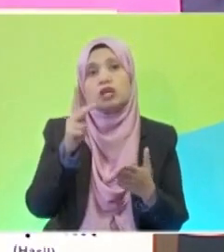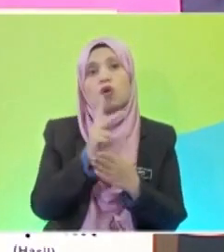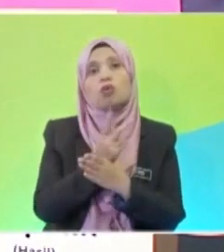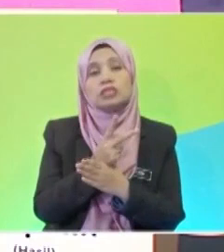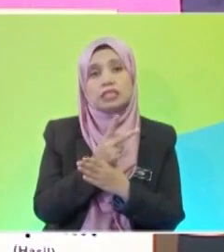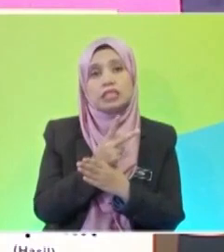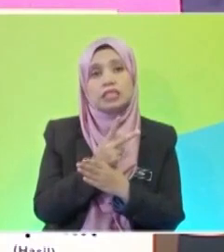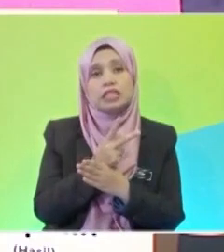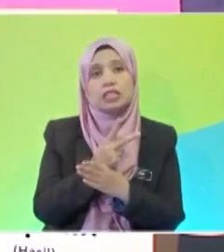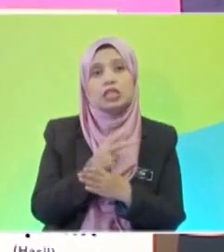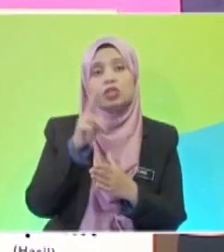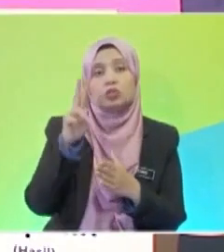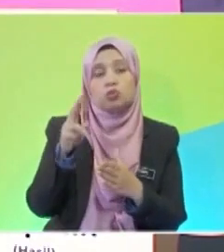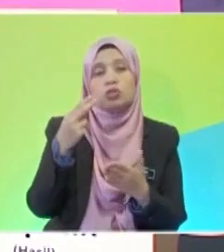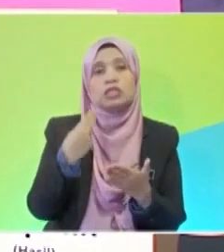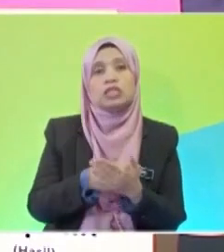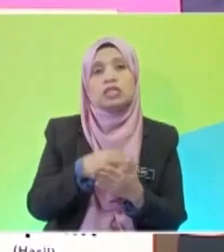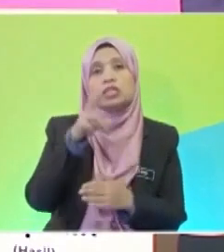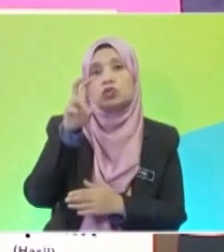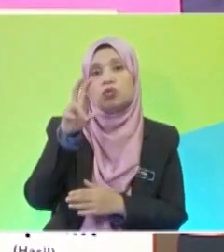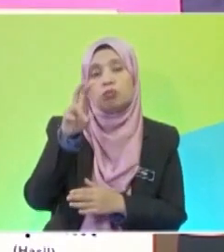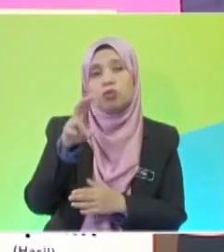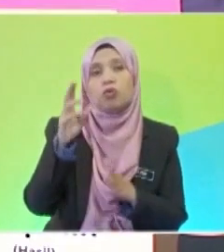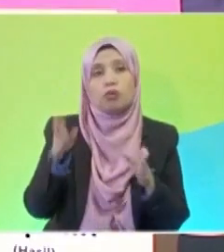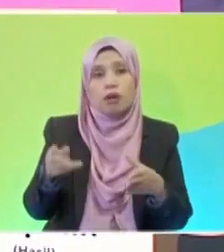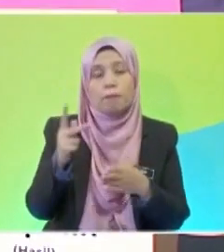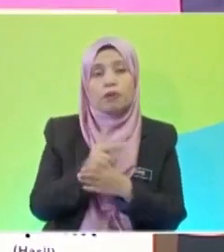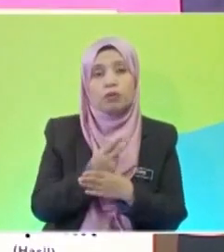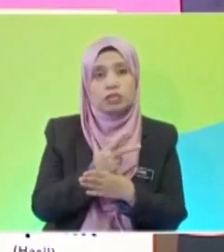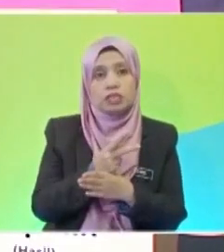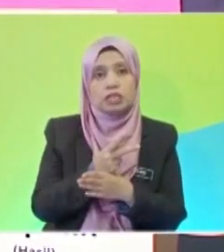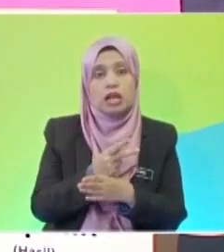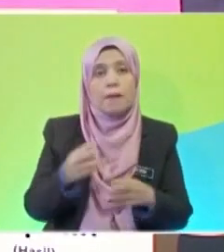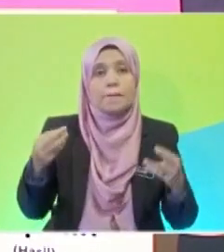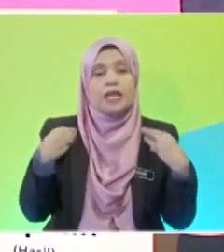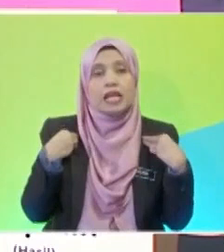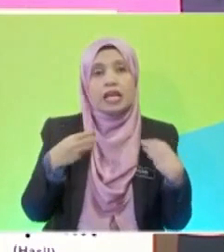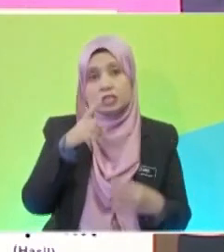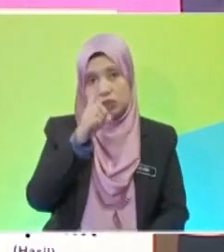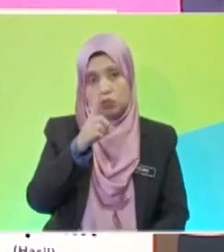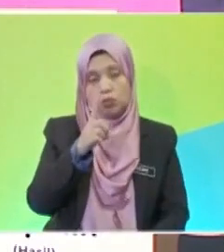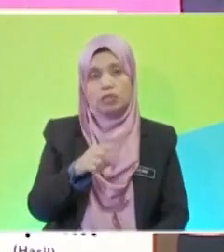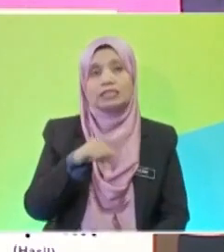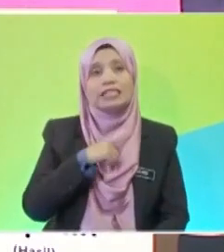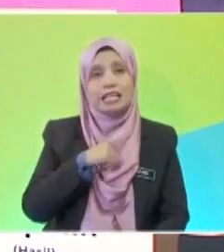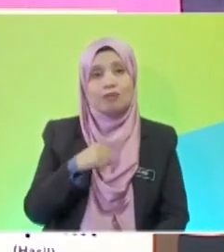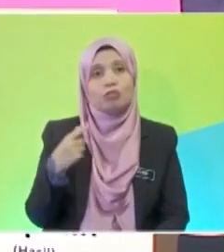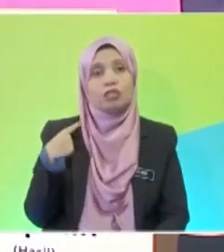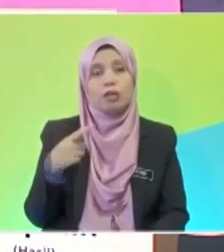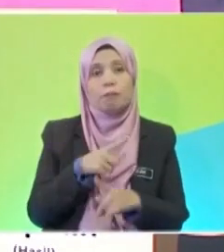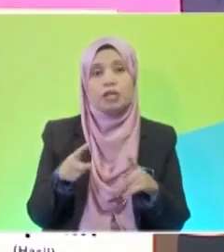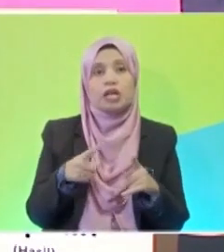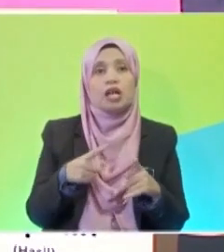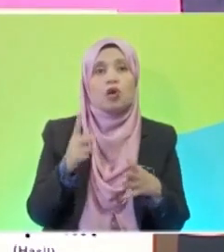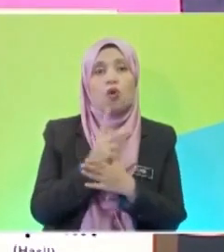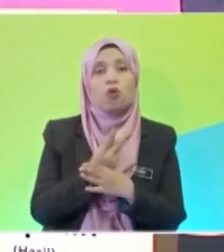melibatkan 2 hingga 20 perkongsi. Bukan seorang. Kalau milikan tunggal, untung tu dia dapat seorang. Yeah. Tapi kalau perkongsian, kita kena agih. Tidak